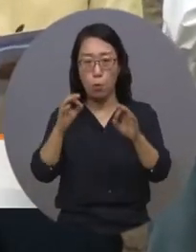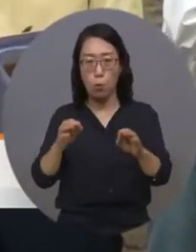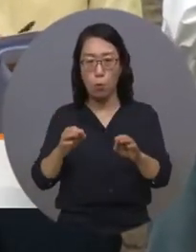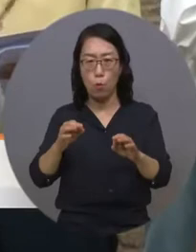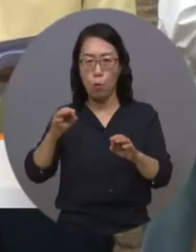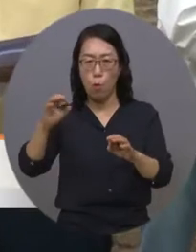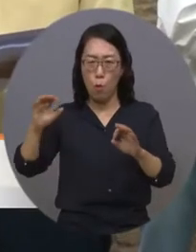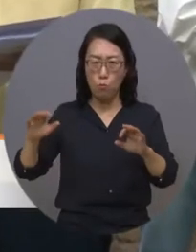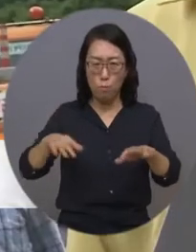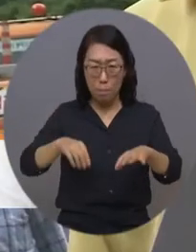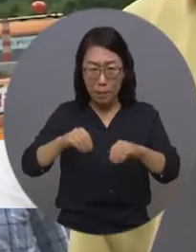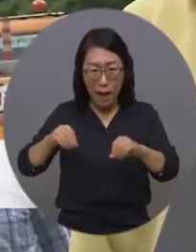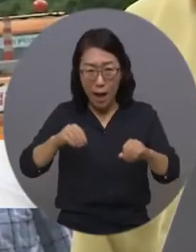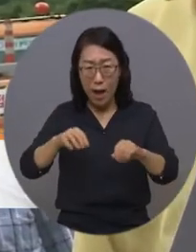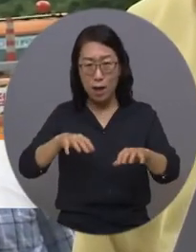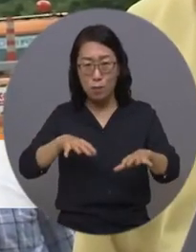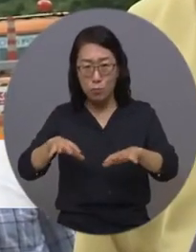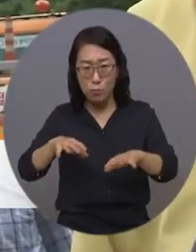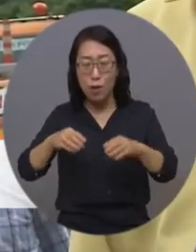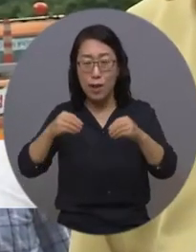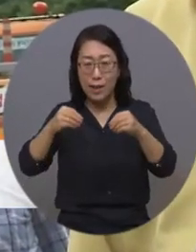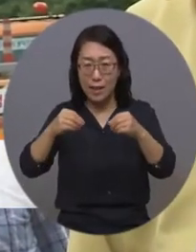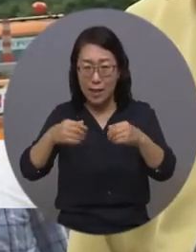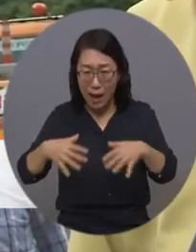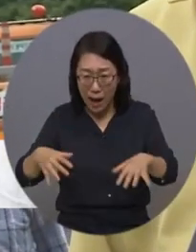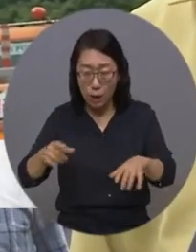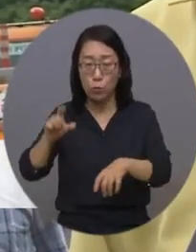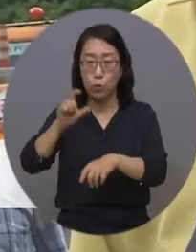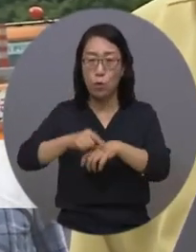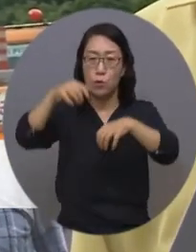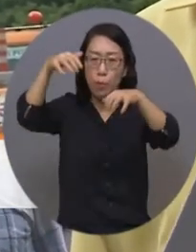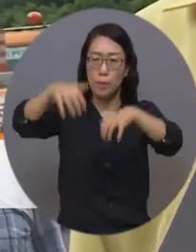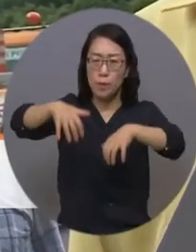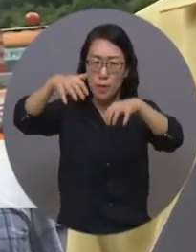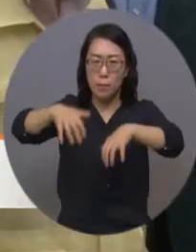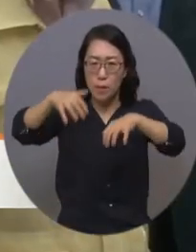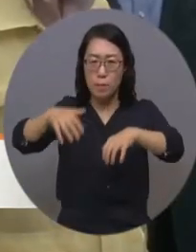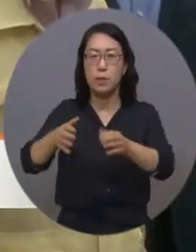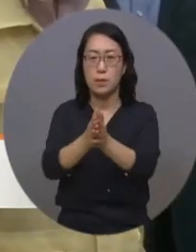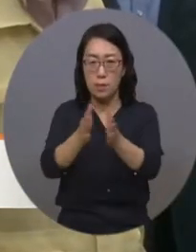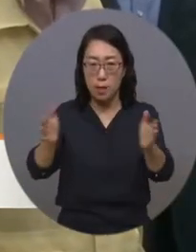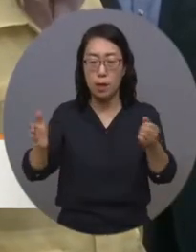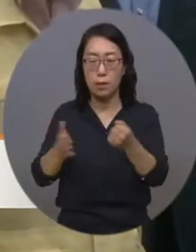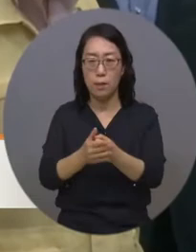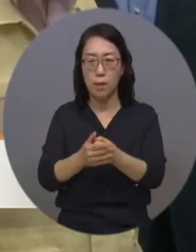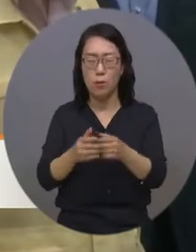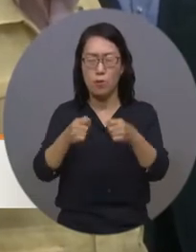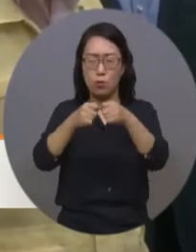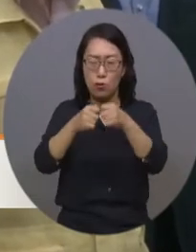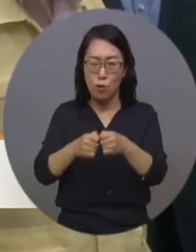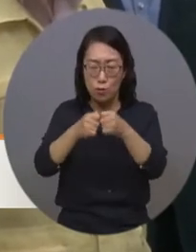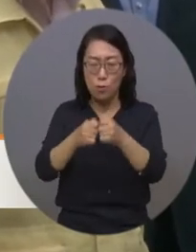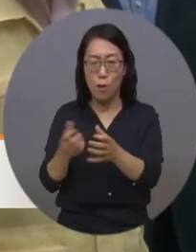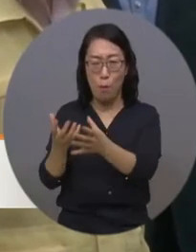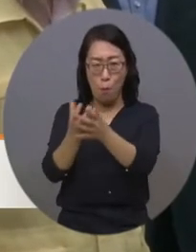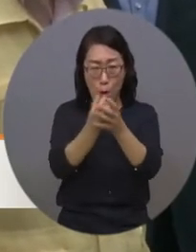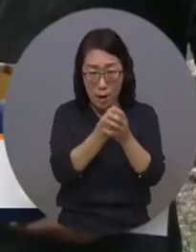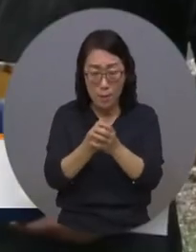태풍으로 지반이 연약해진 상황에서 가을 장마까지 시작됐다며 과할 정도로 철저히 대비해